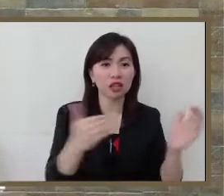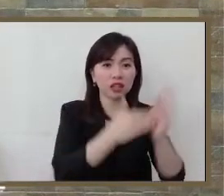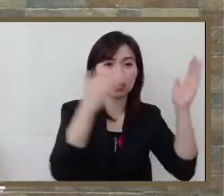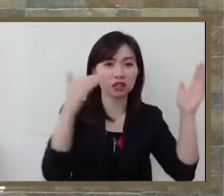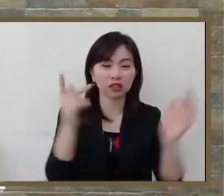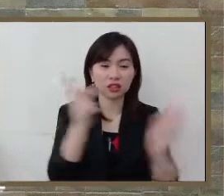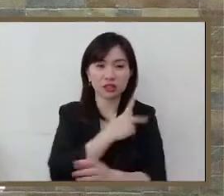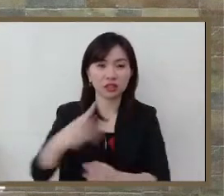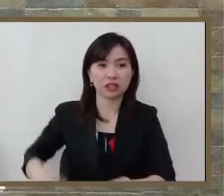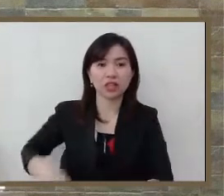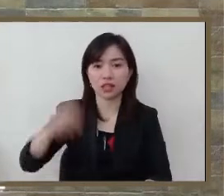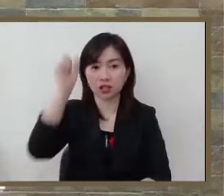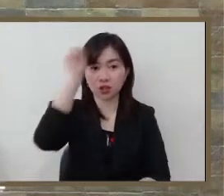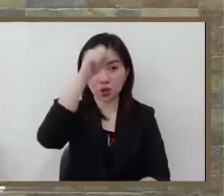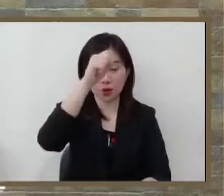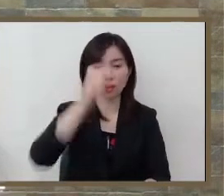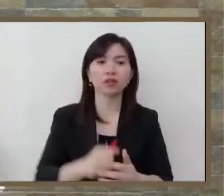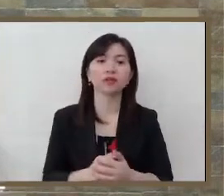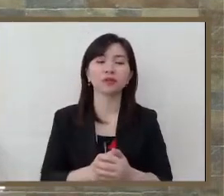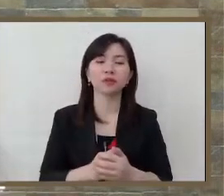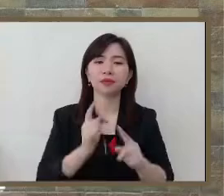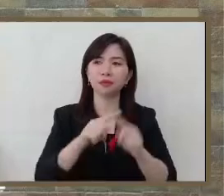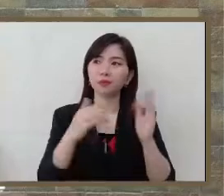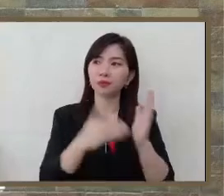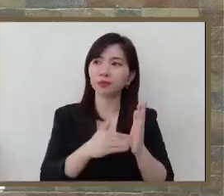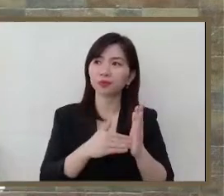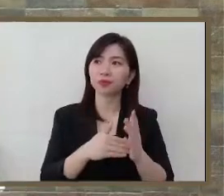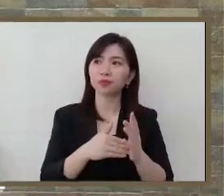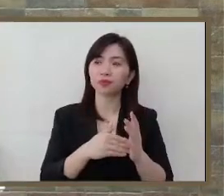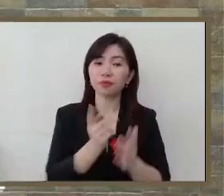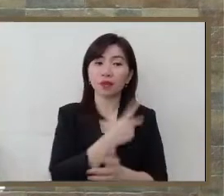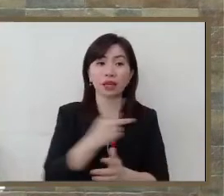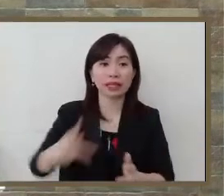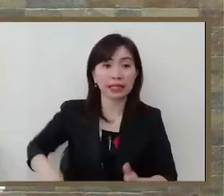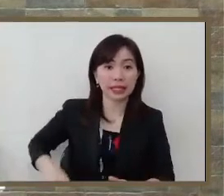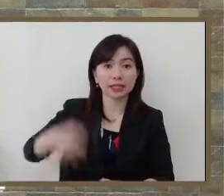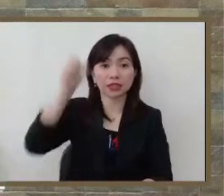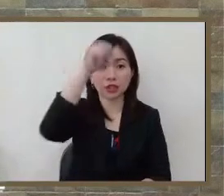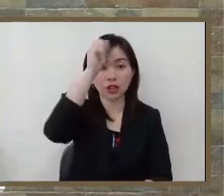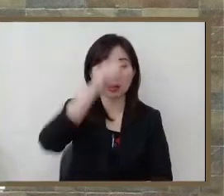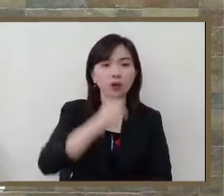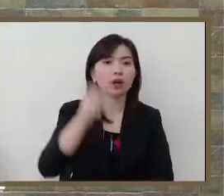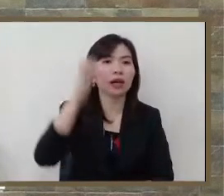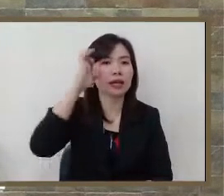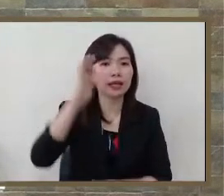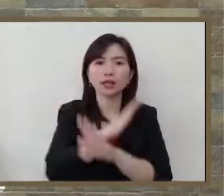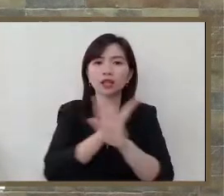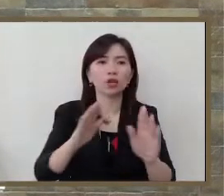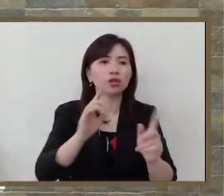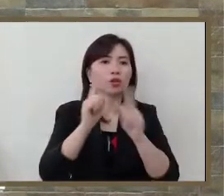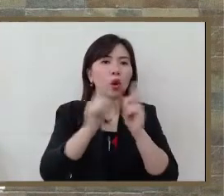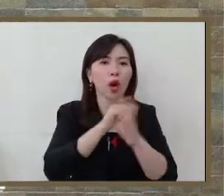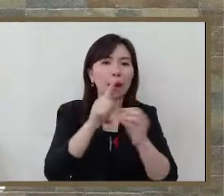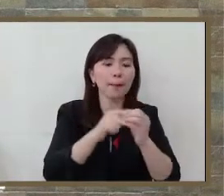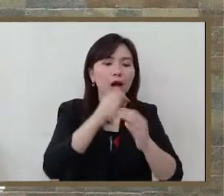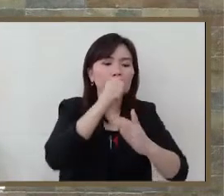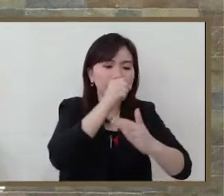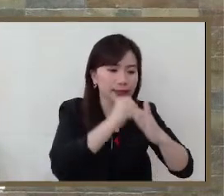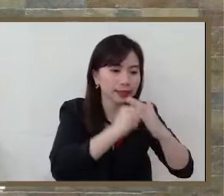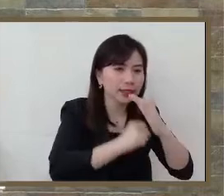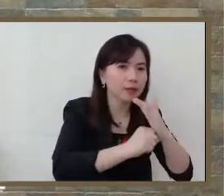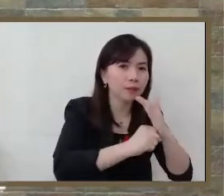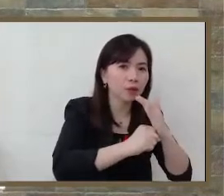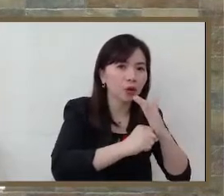the writer of this book, King Solomon, is not just talking about a simple treasure. Hindi niya